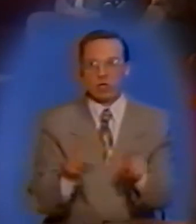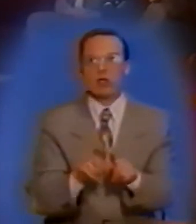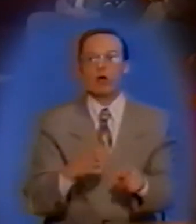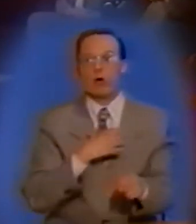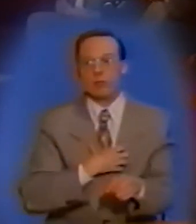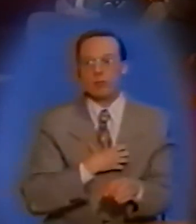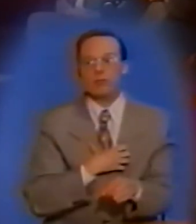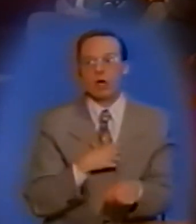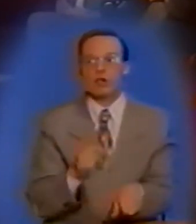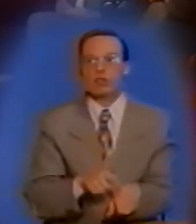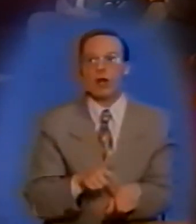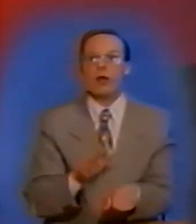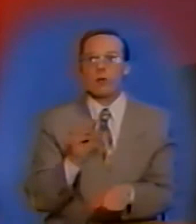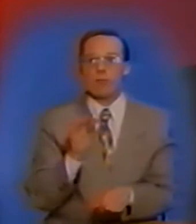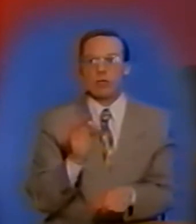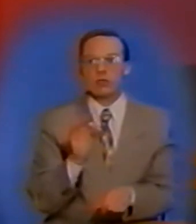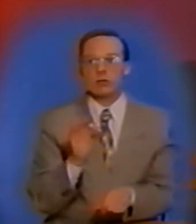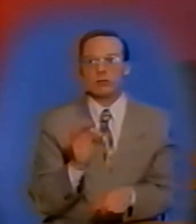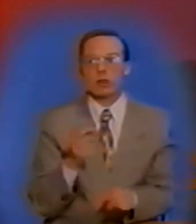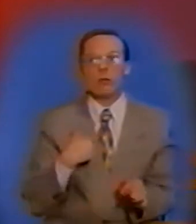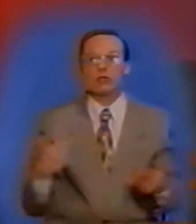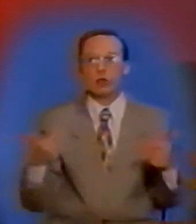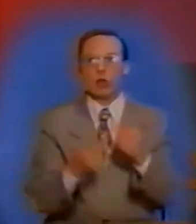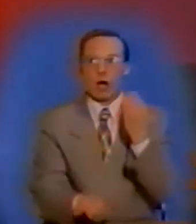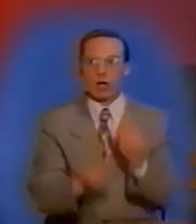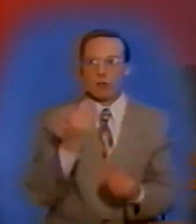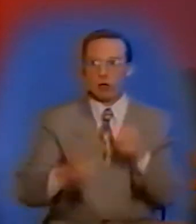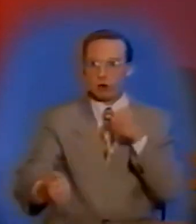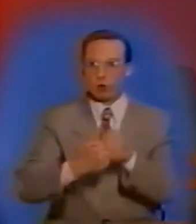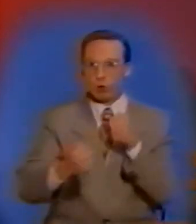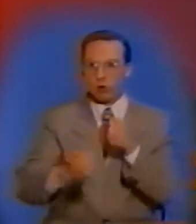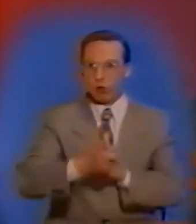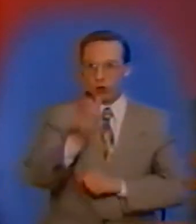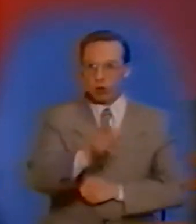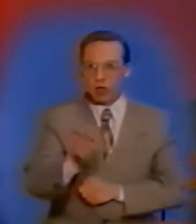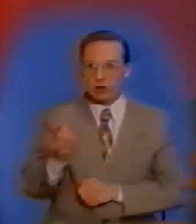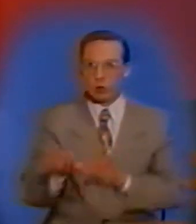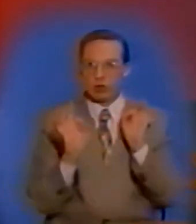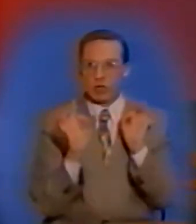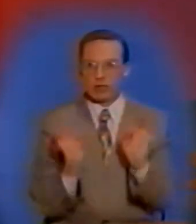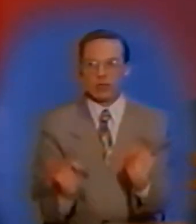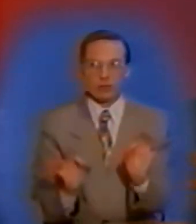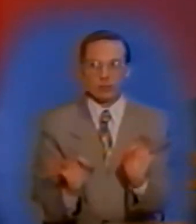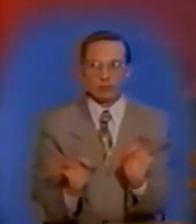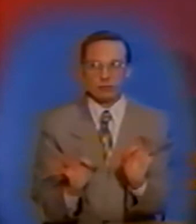aštri visuomenės reakcija, bet mes susiduriam arba su kovotojais už teisės,